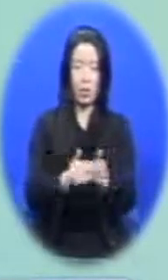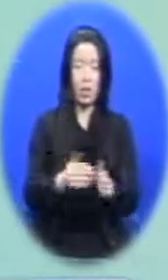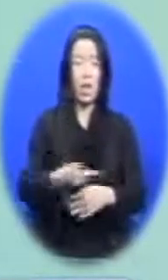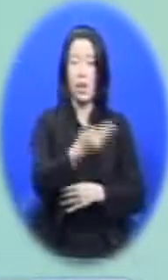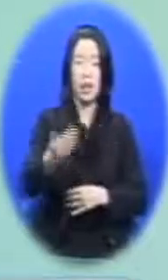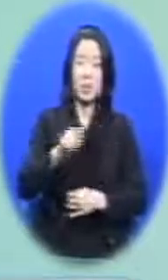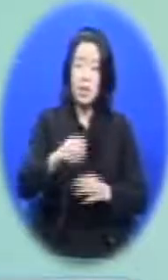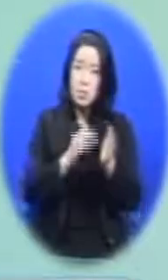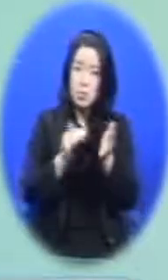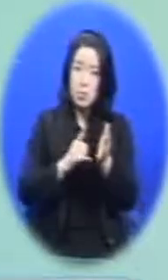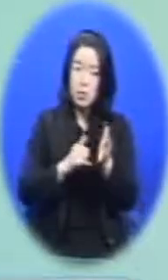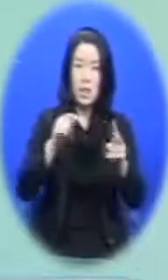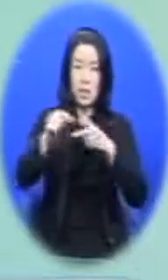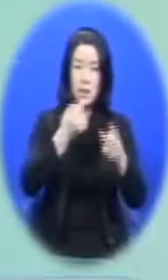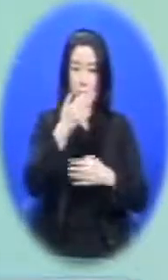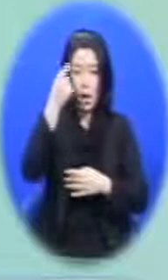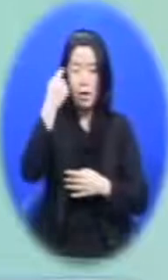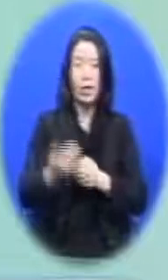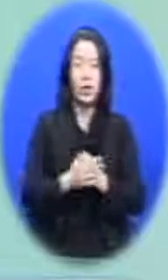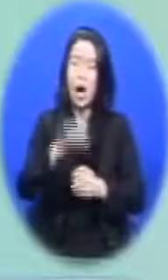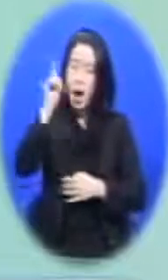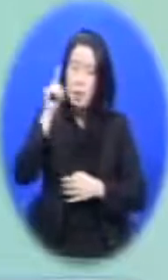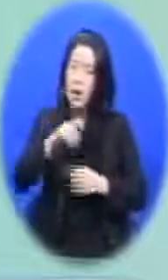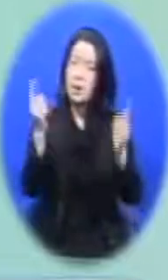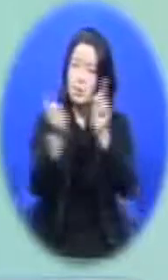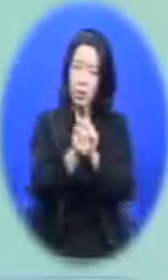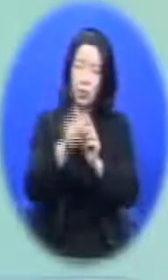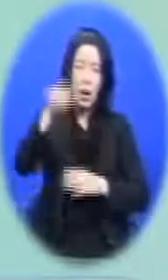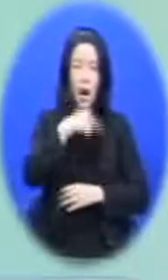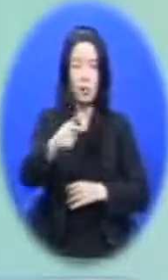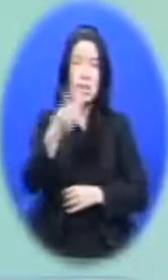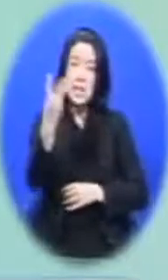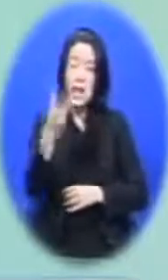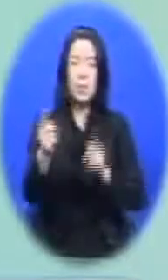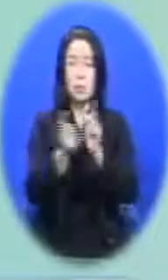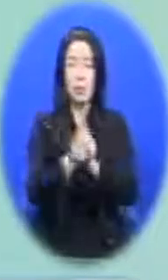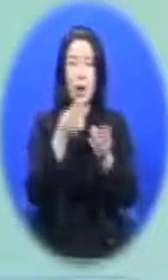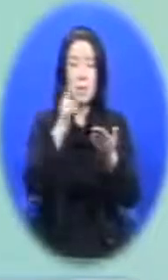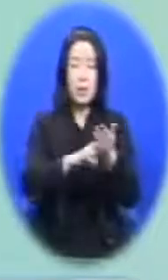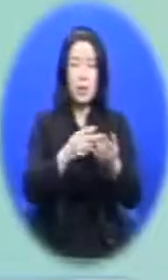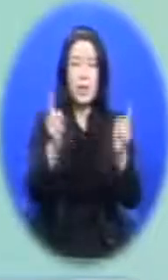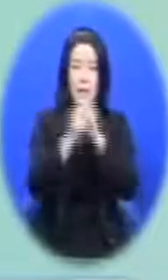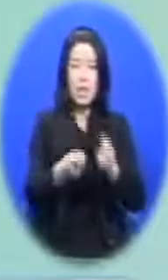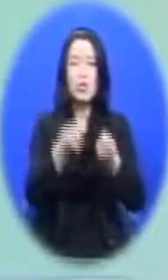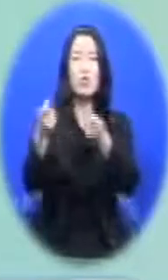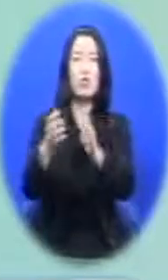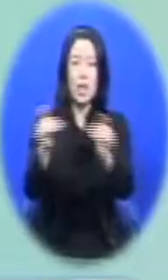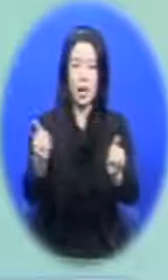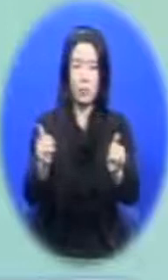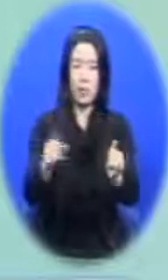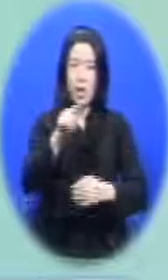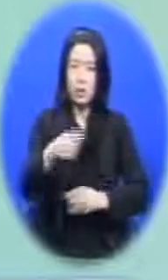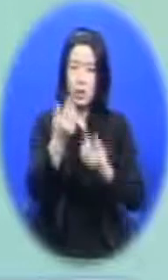여러분 이 비밀을 이해하시겠습니까? 네, 매일 만나고 하루에 3번씩 만나요. 편지 전해주러 온 사람.